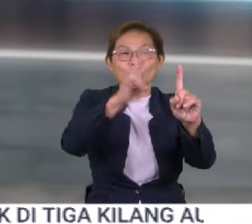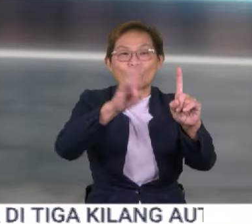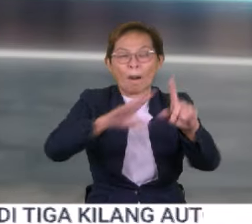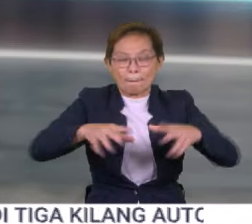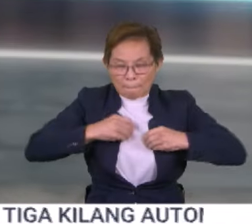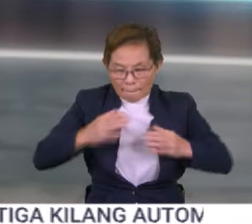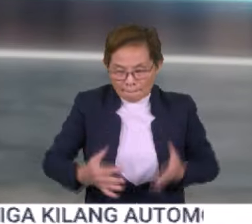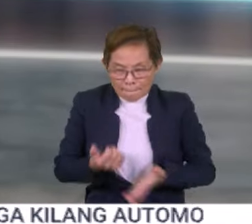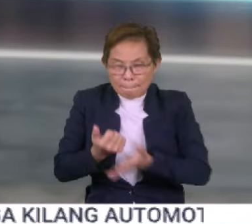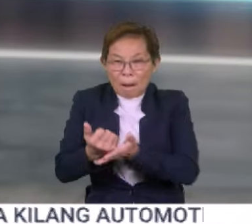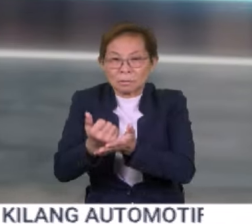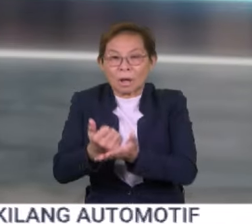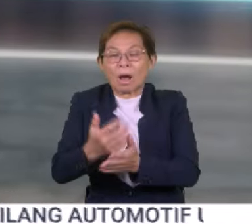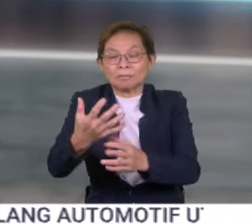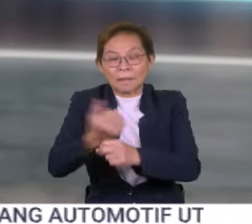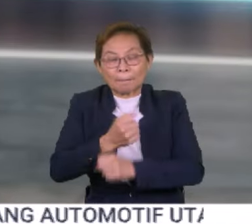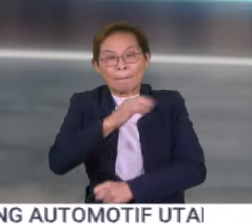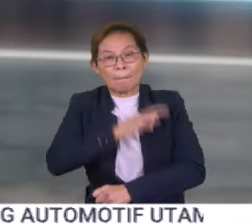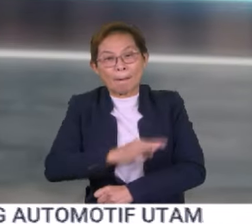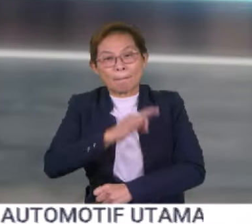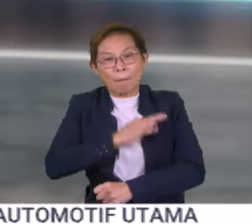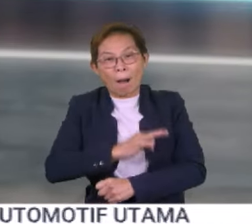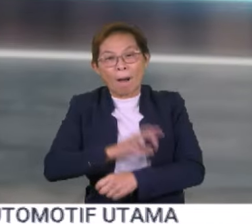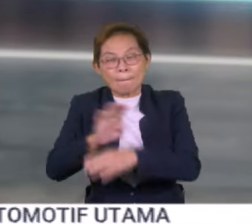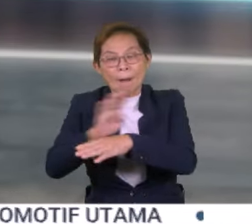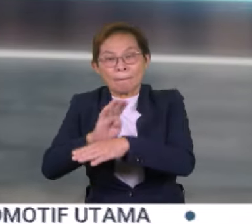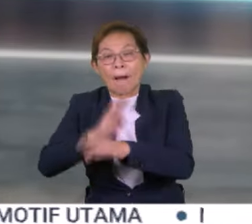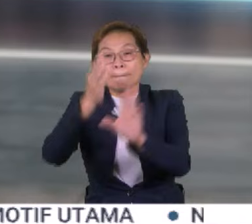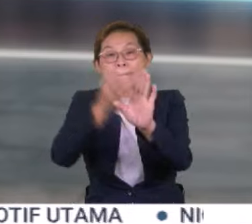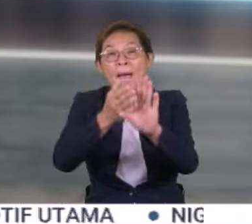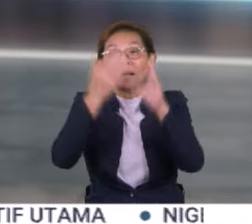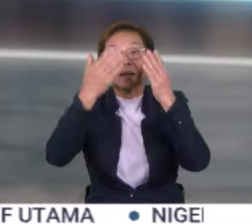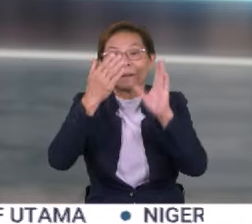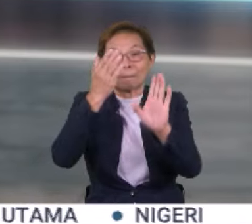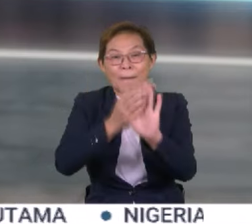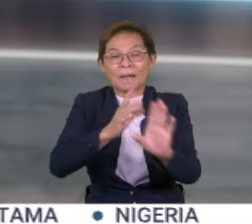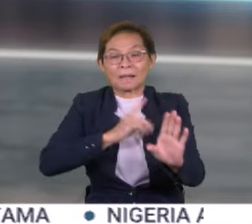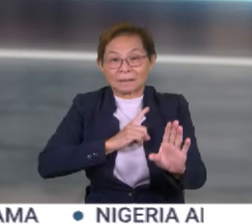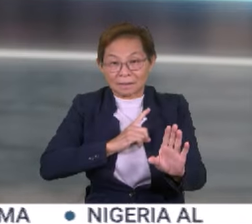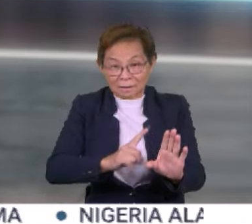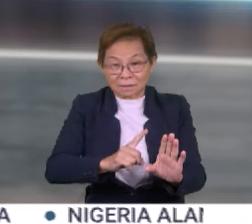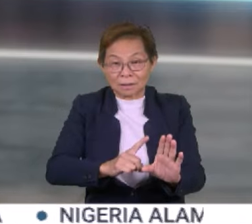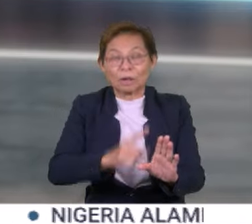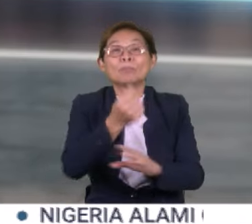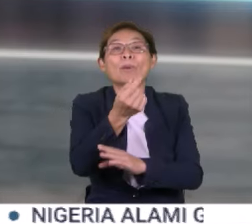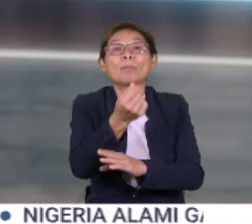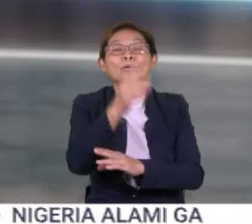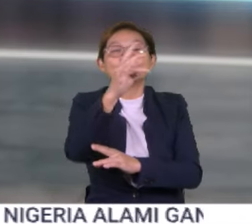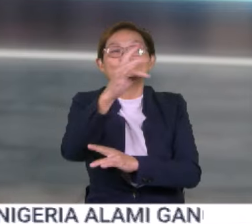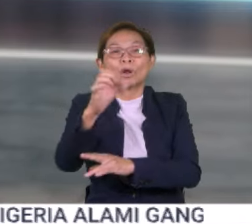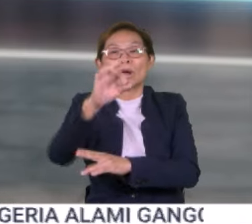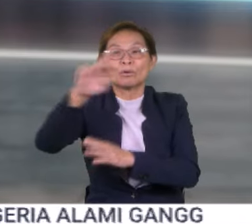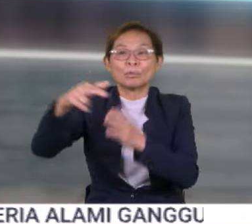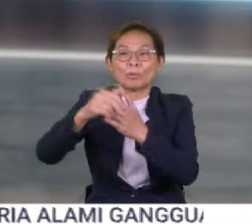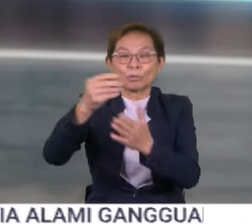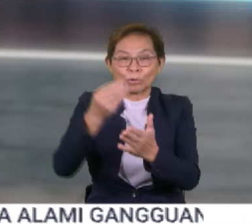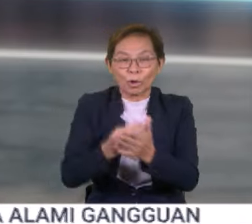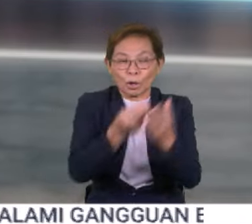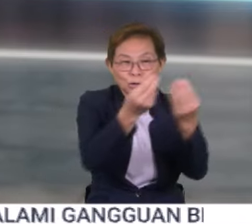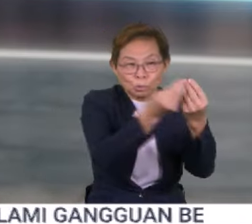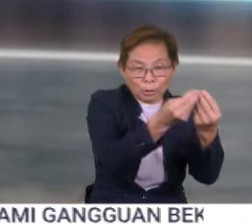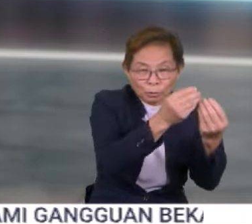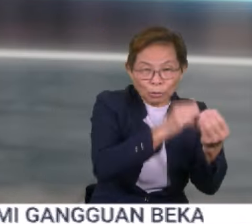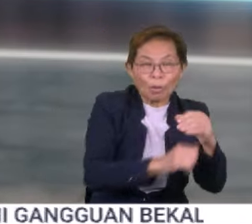117 penerima bantuan menerima manfaat menerusi pendanaan awam Bank Islam Sedekah House dengan nilai hampir RM700,000. Daripada jumlah